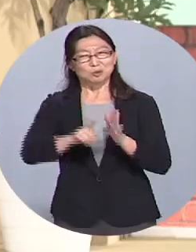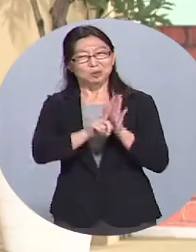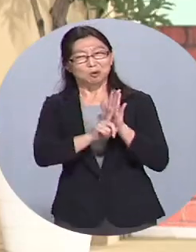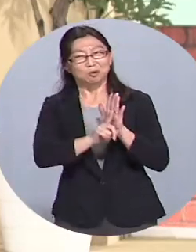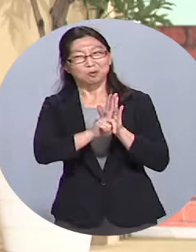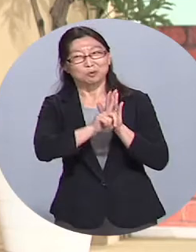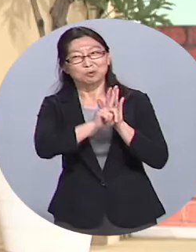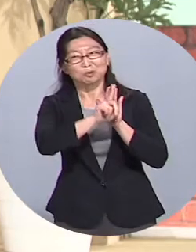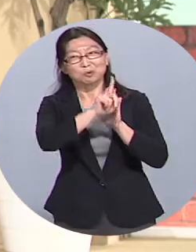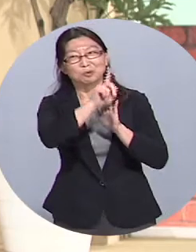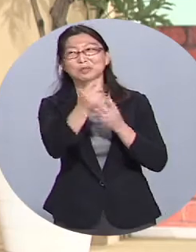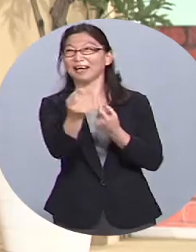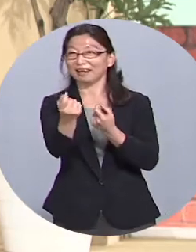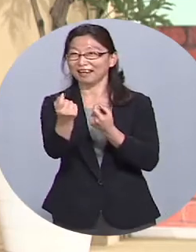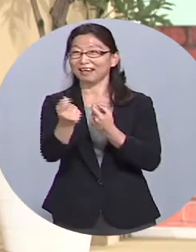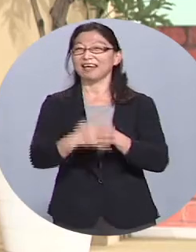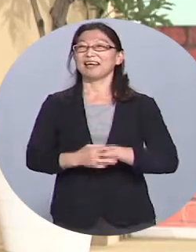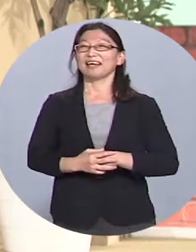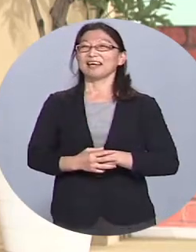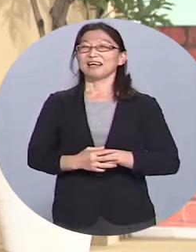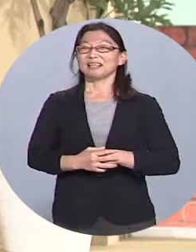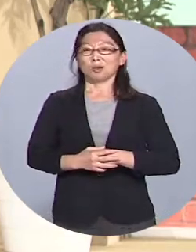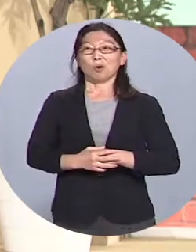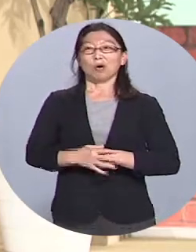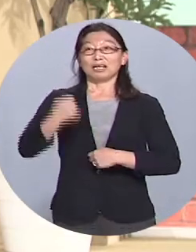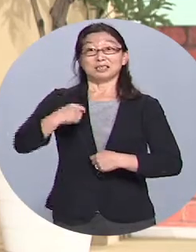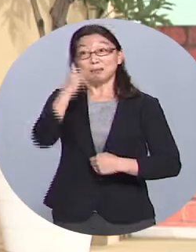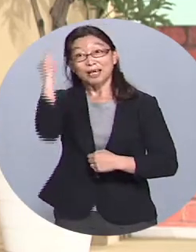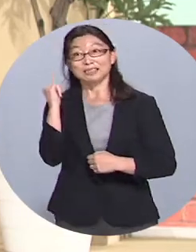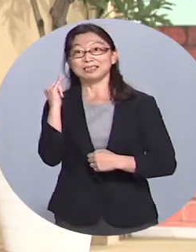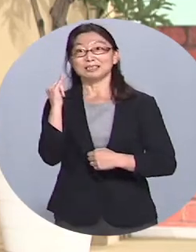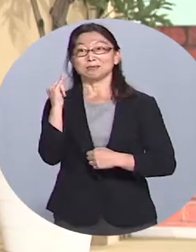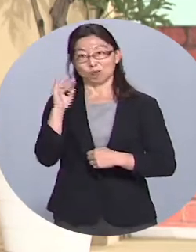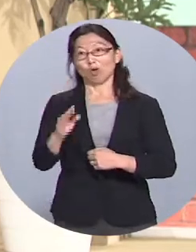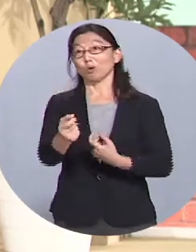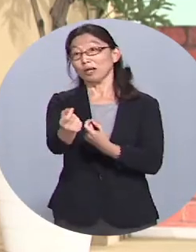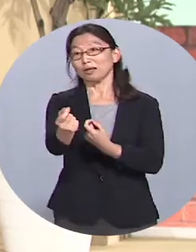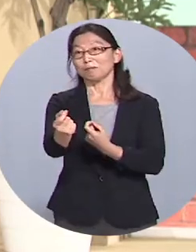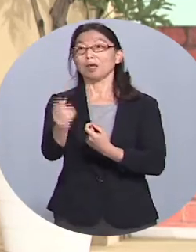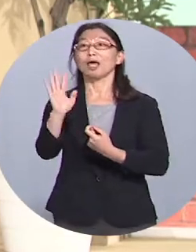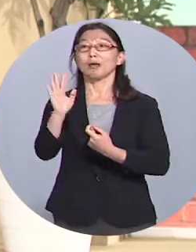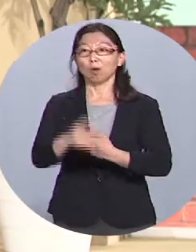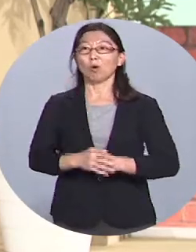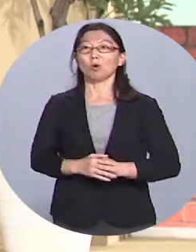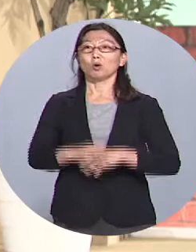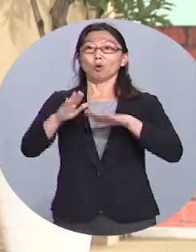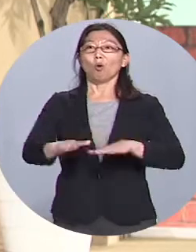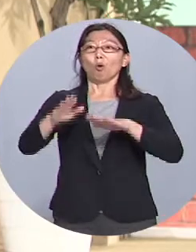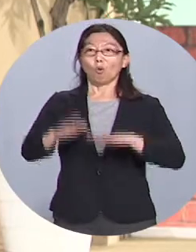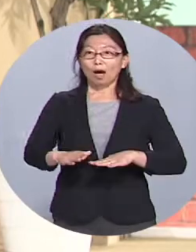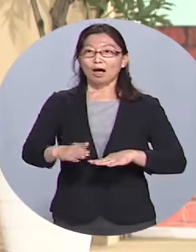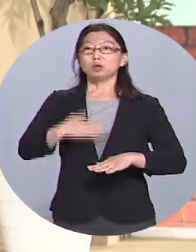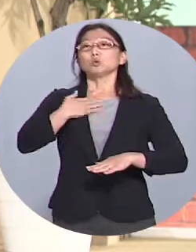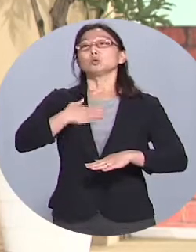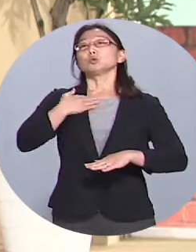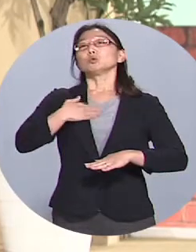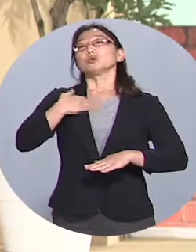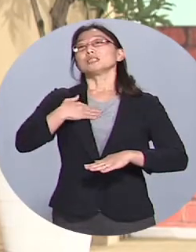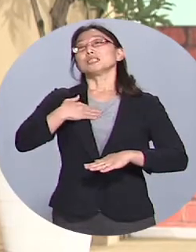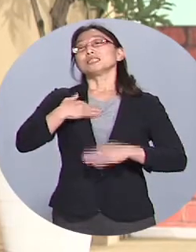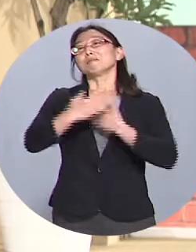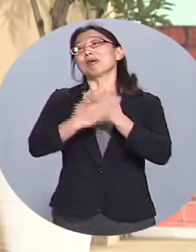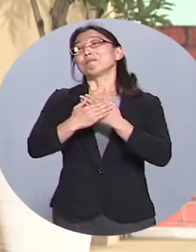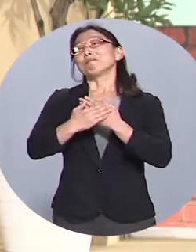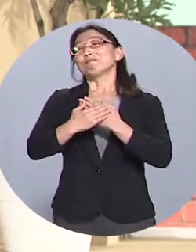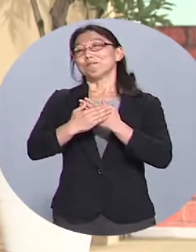ますけども、 どんどん上がってきますから、 はい、そんな、ね、暑いイメージがあると思うんですけども、はい、今回は私は熊谷の涼しい一面を巡って